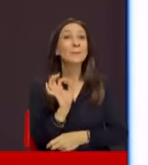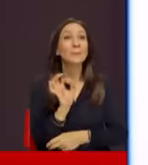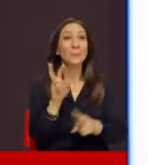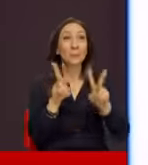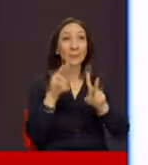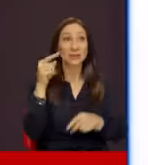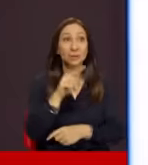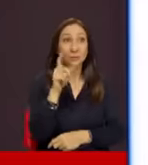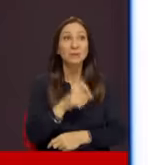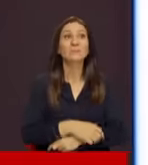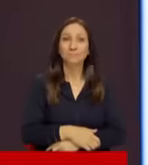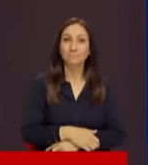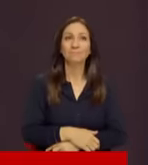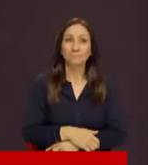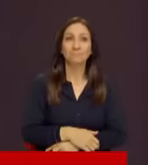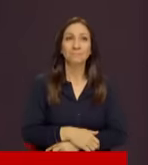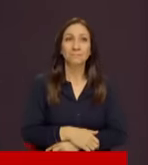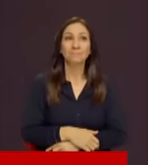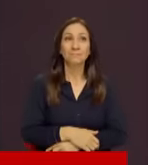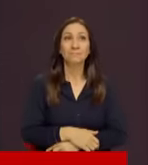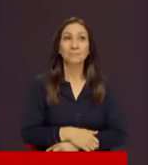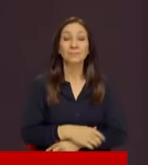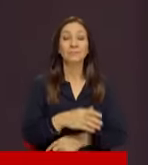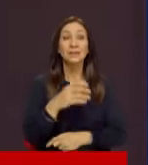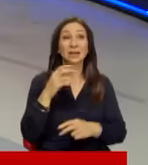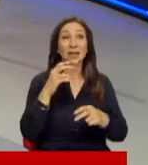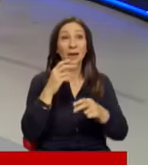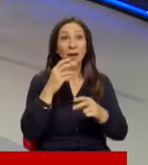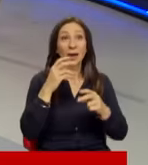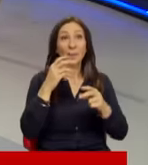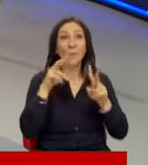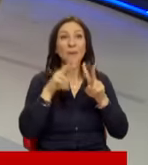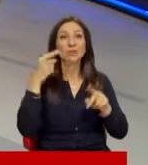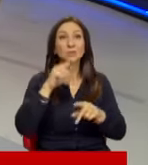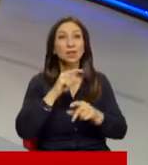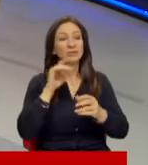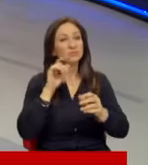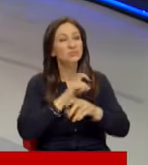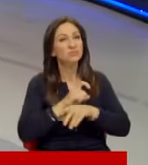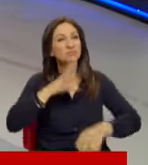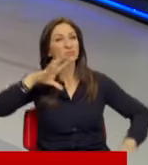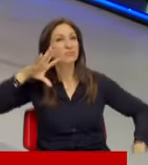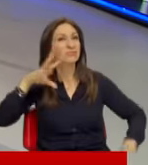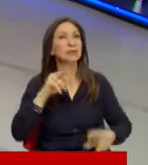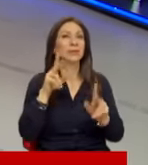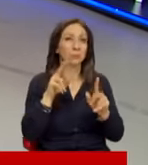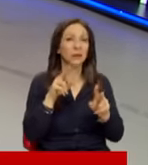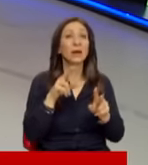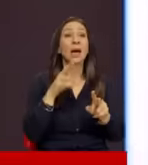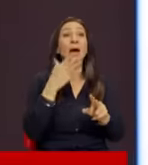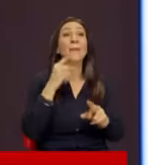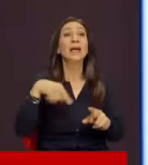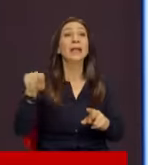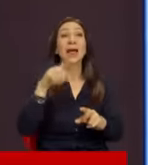Meme Şimşek mi? Evet. Emekli... Yani fatura Meme Şimşek'e mi kesilmiş? Aynen. Neden? Ne demiş mesela?